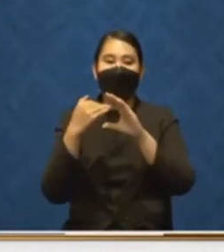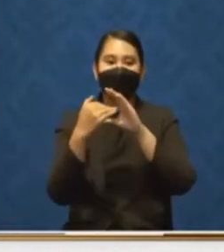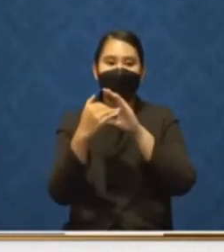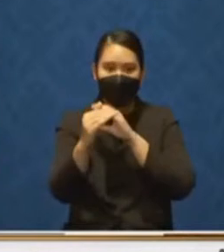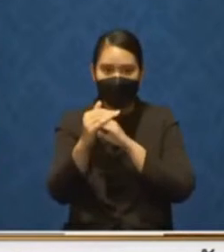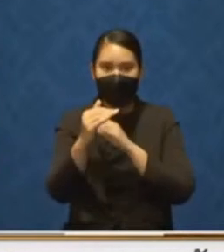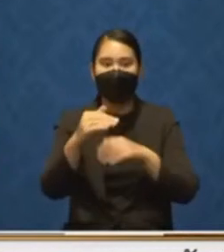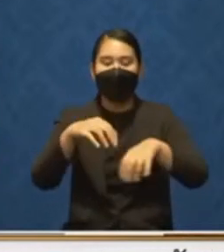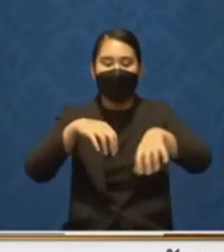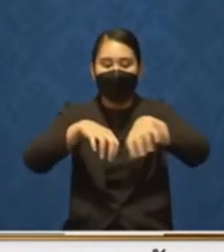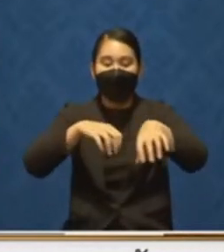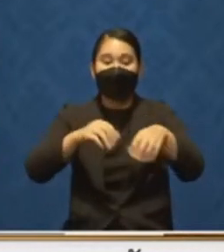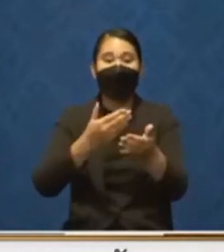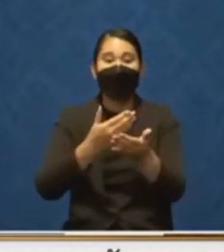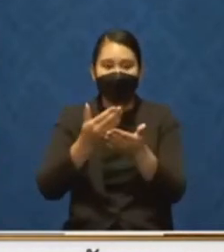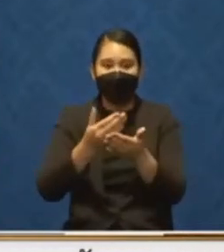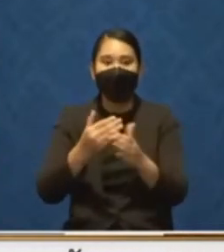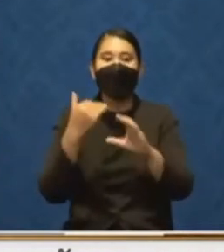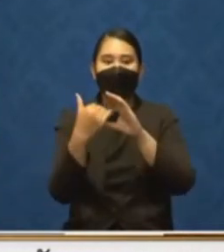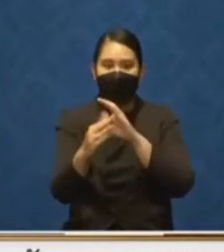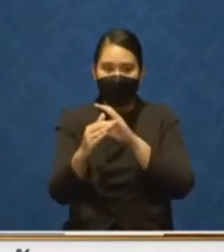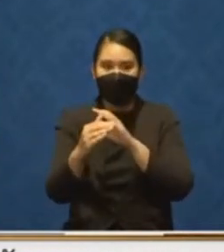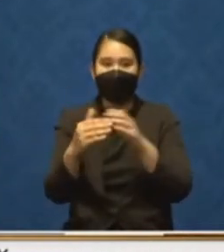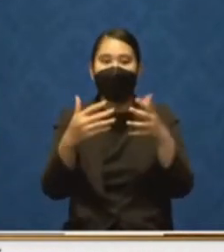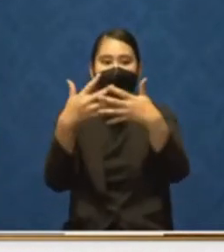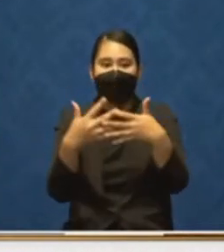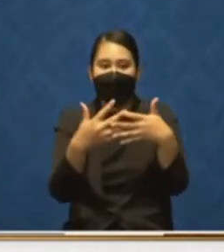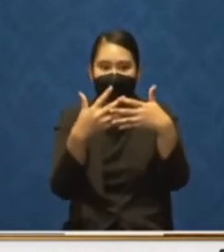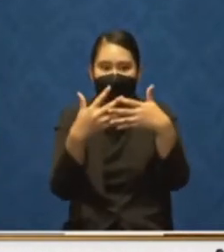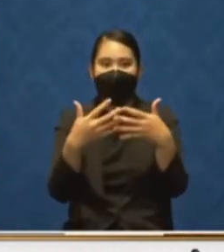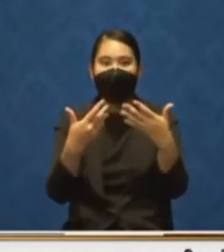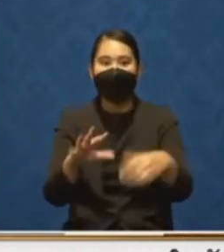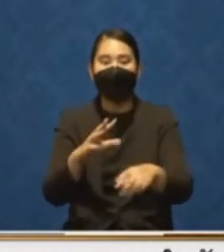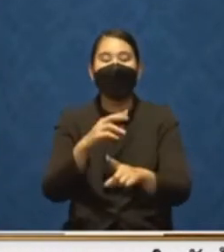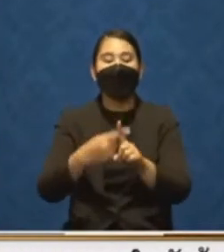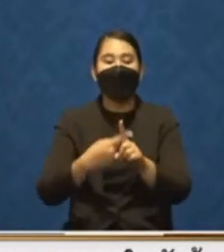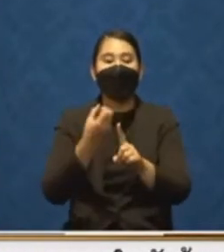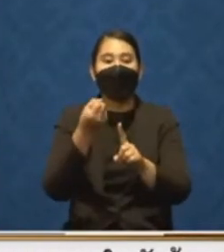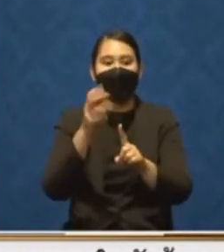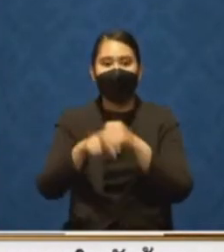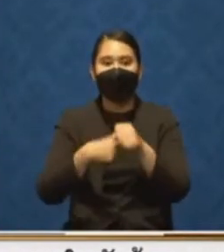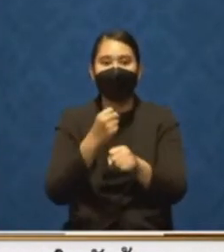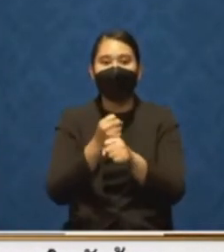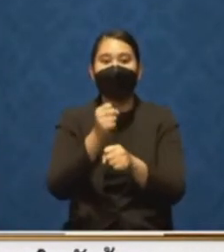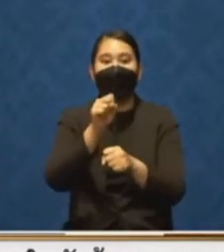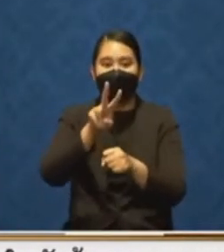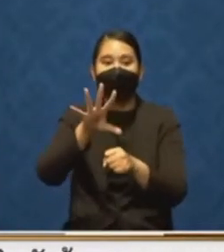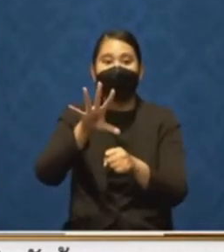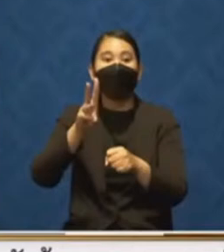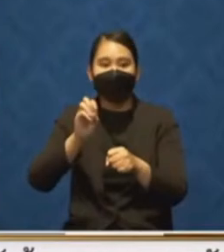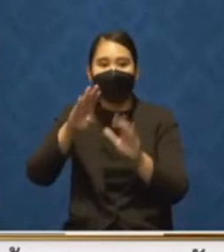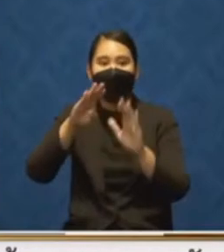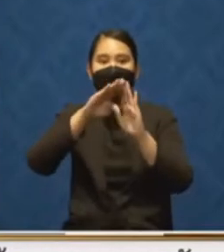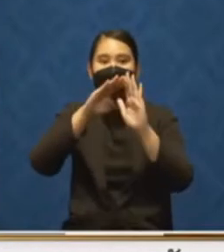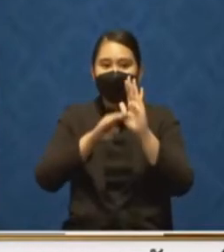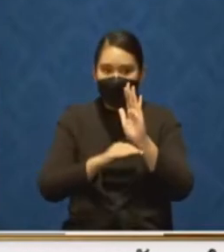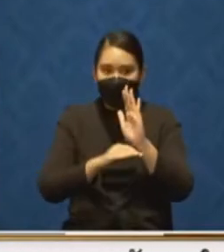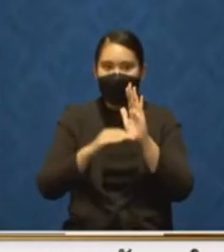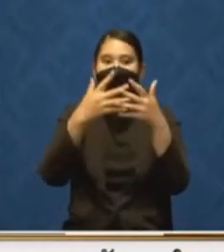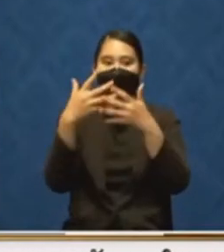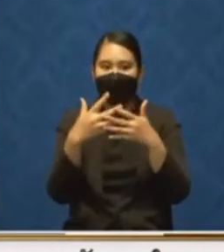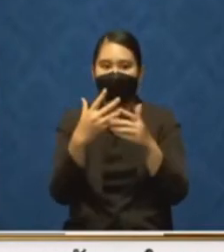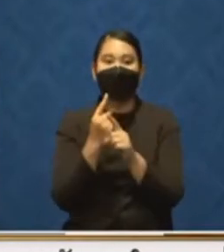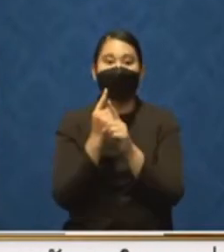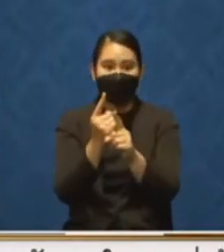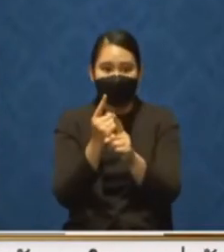ในการจัดหาไปยังทางการสาระผ่านจัดไทยเมื่ออารมณ์ 6 4นะครับและได้มีการในการตามขั้นตอนของร่างบางสหรัฐซึ่ง